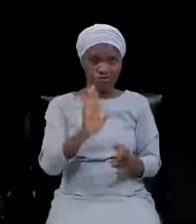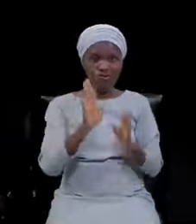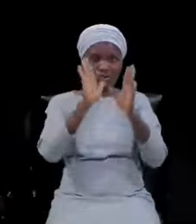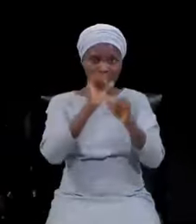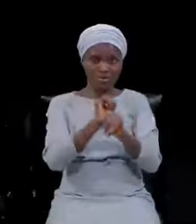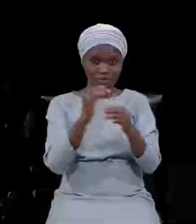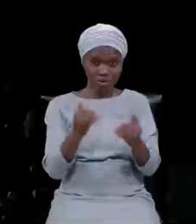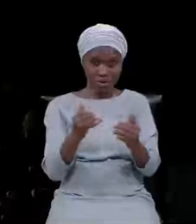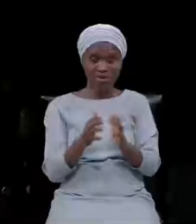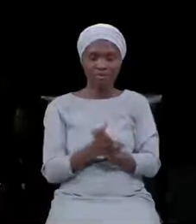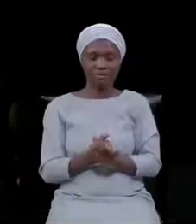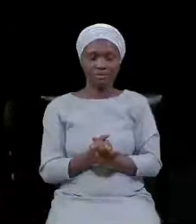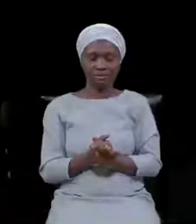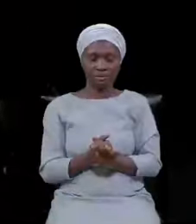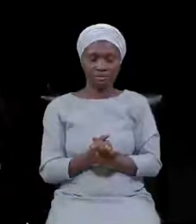Gloire à Dieu.